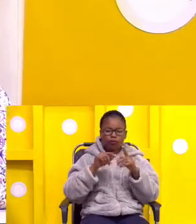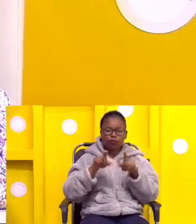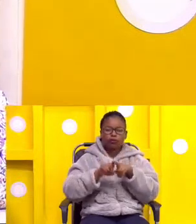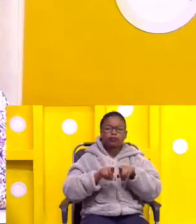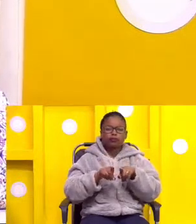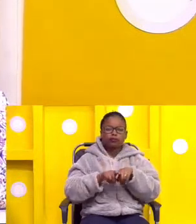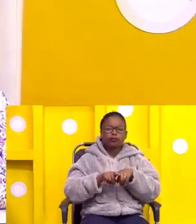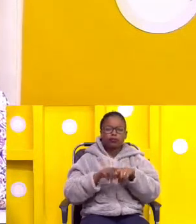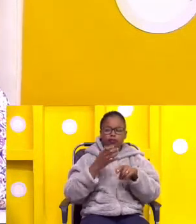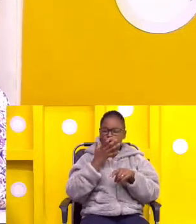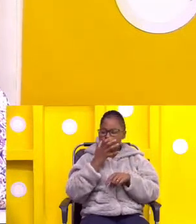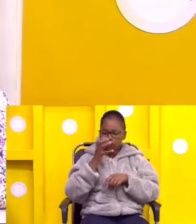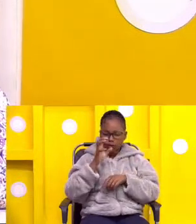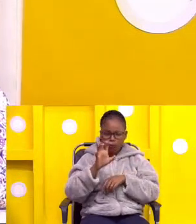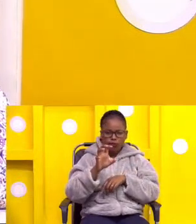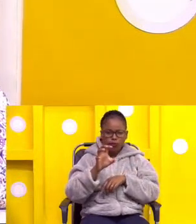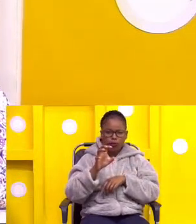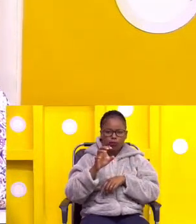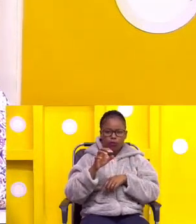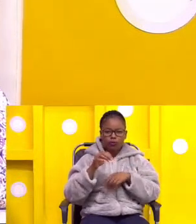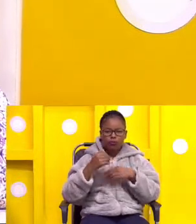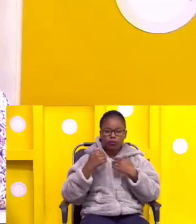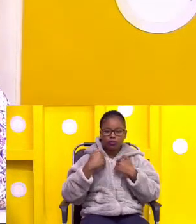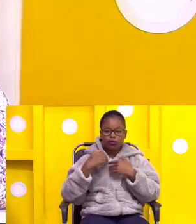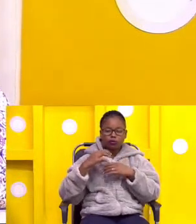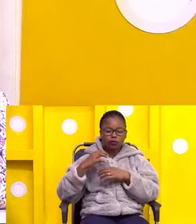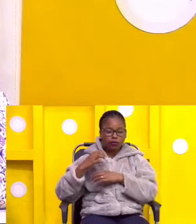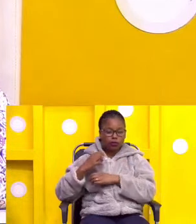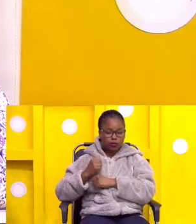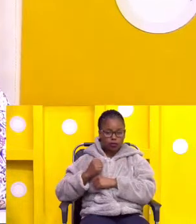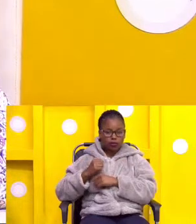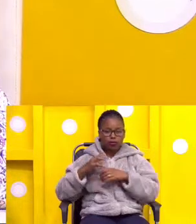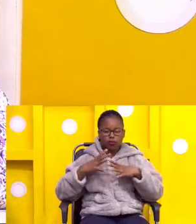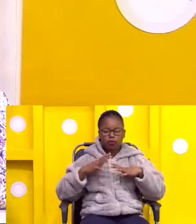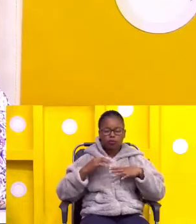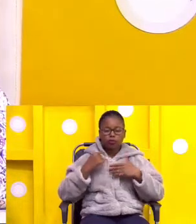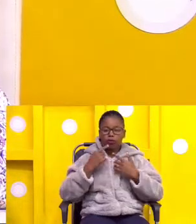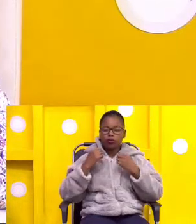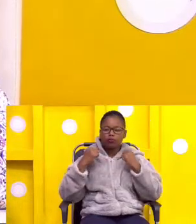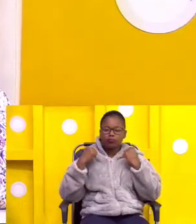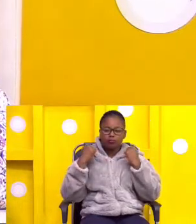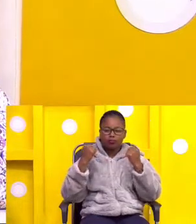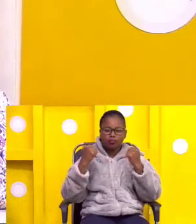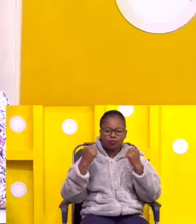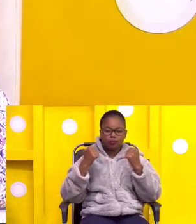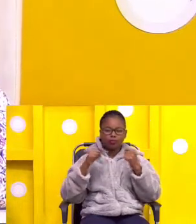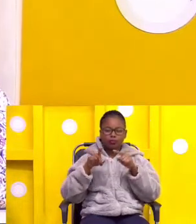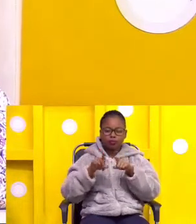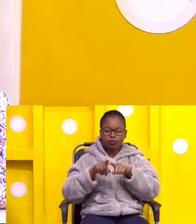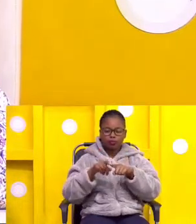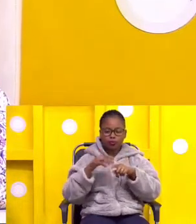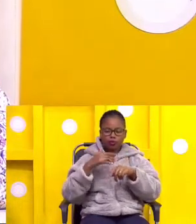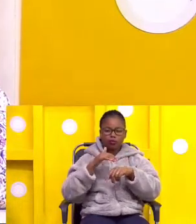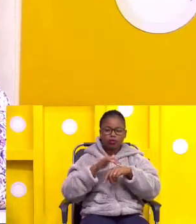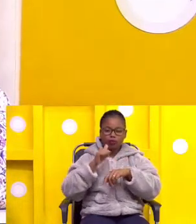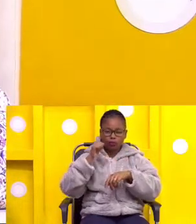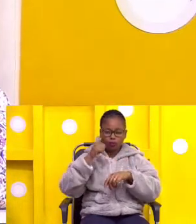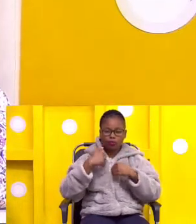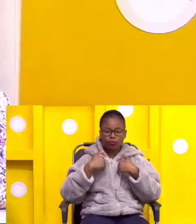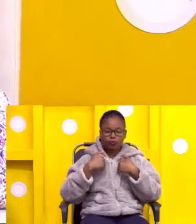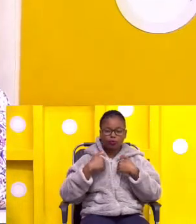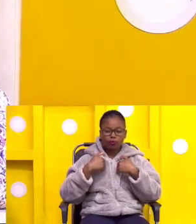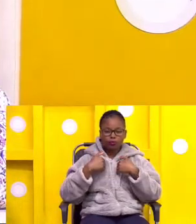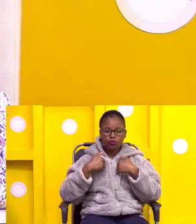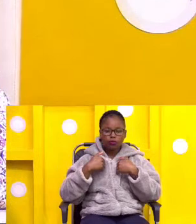kugwatwo ni kirumi gya kwihoka andu aria mari hinya kirumi gya kwihoka andu aria mari igweta kirumi gya